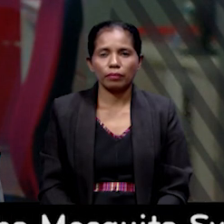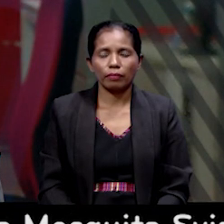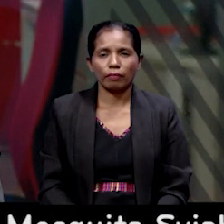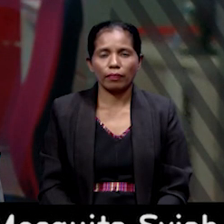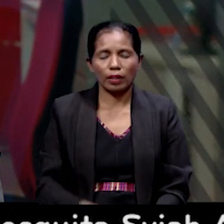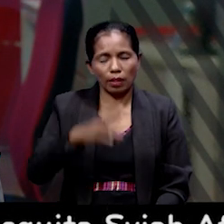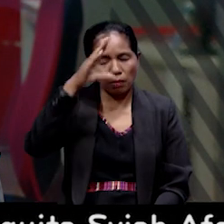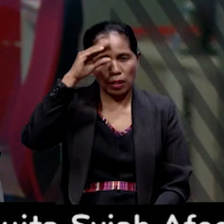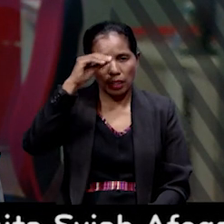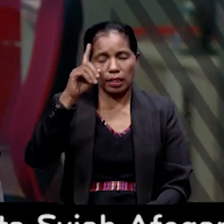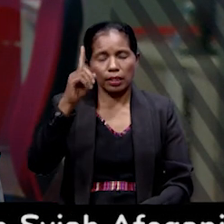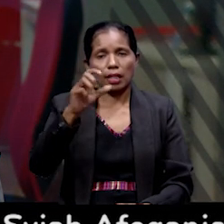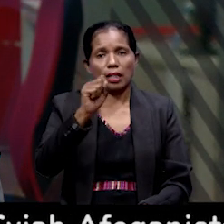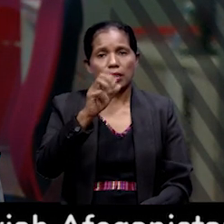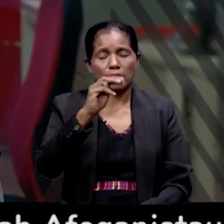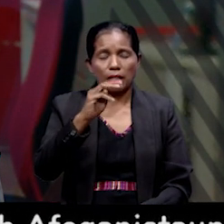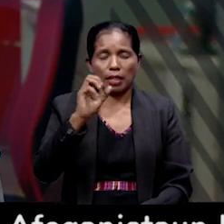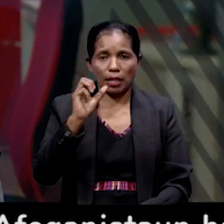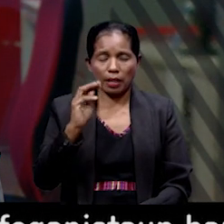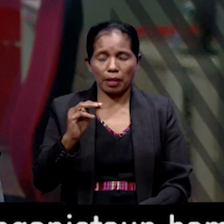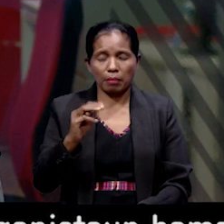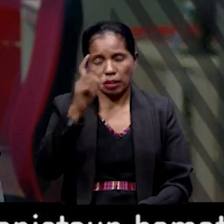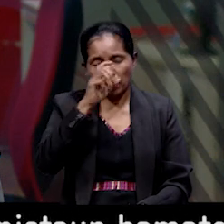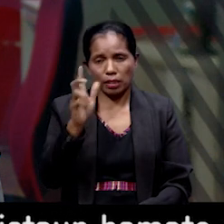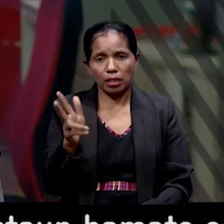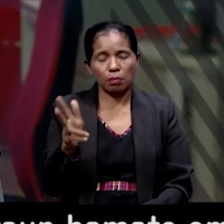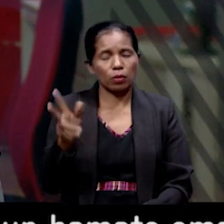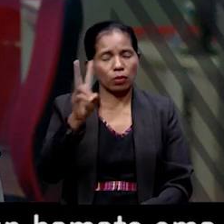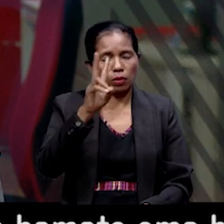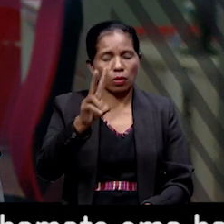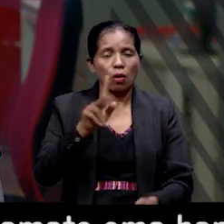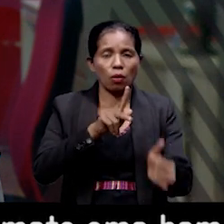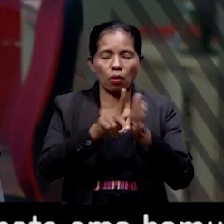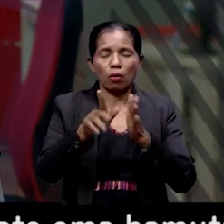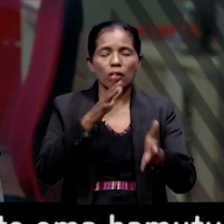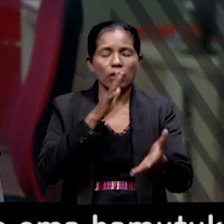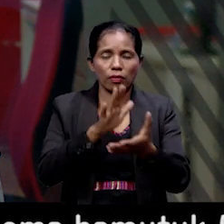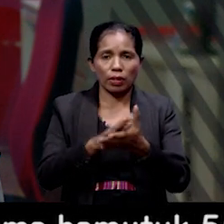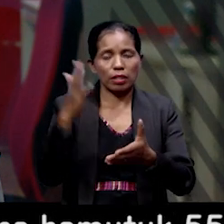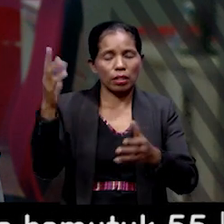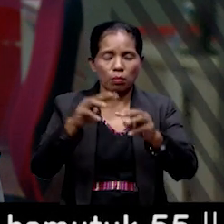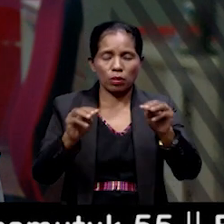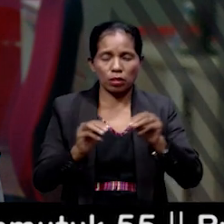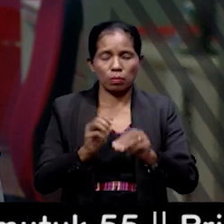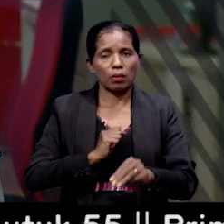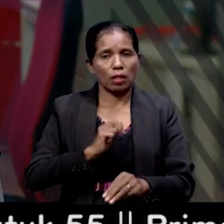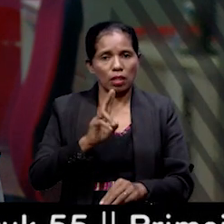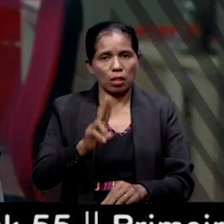Manido inisial SIMI dari Tulun Lure Singrua Ohonye Feng Munisipa Ileu tambah akses Sukmalo.